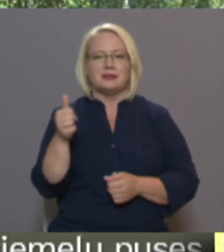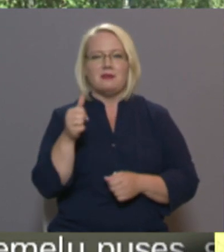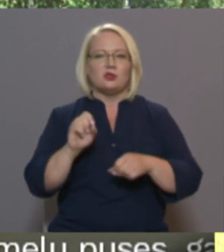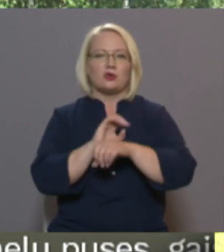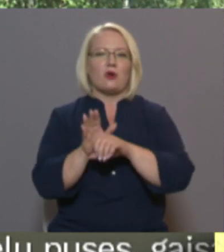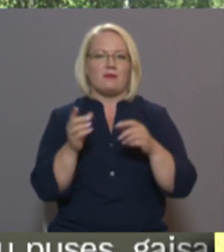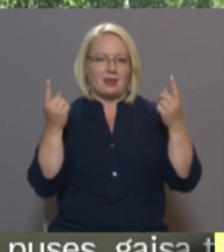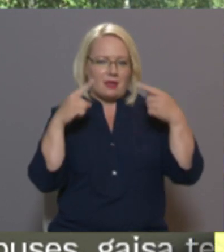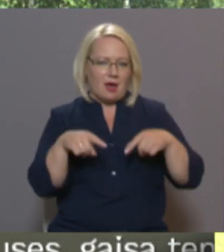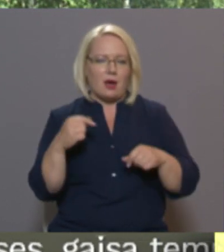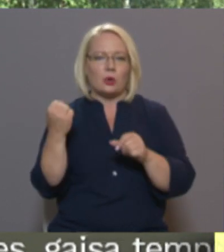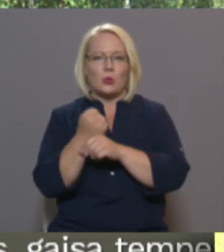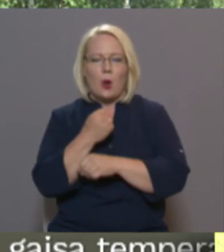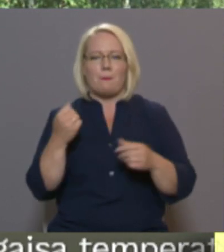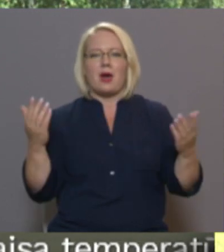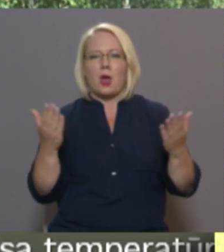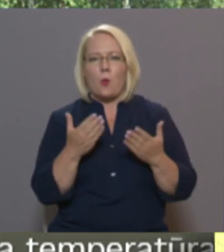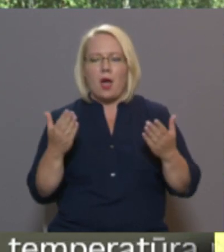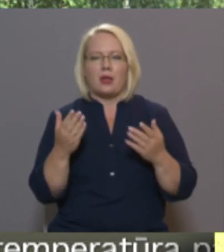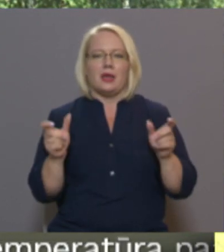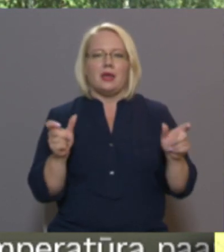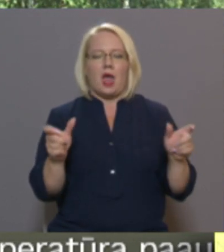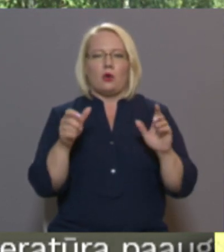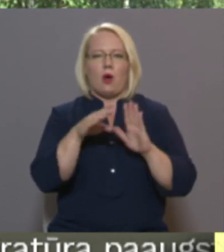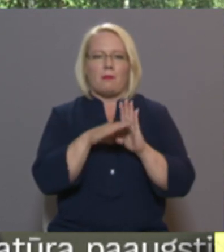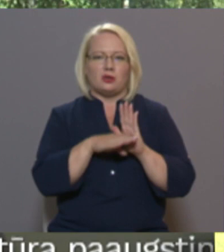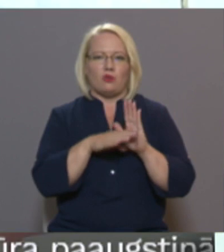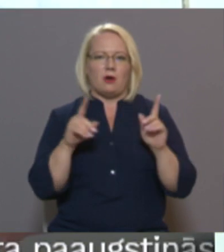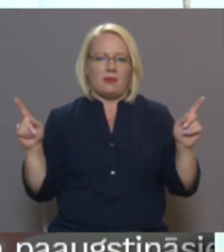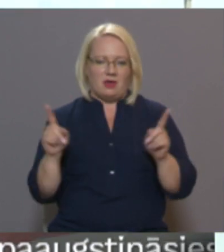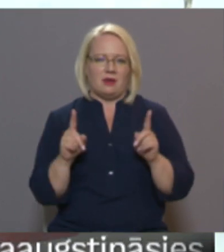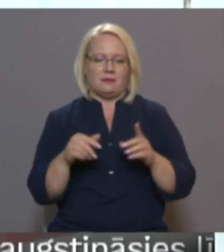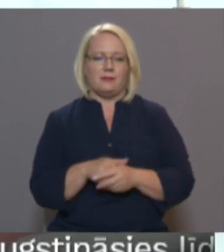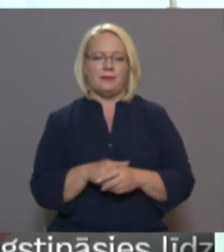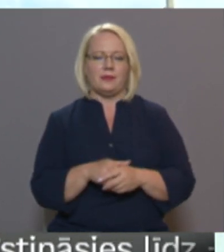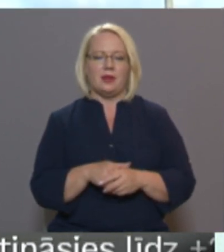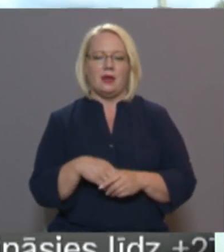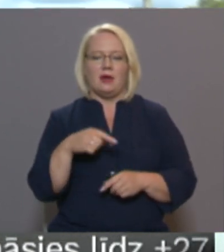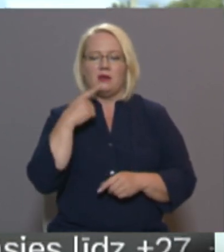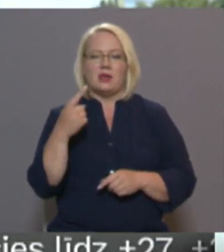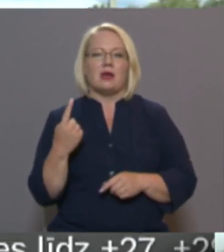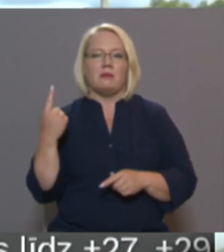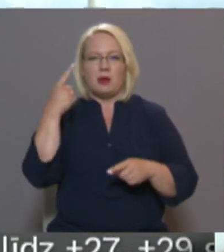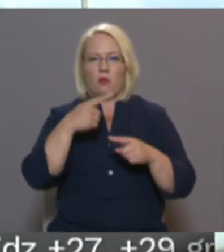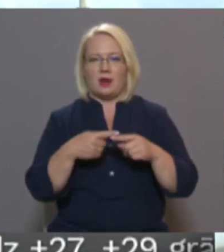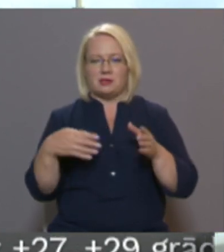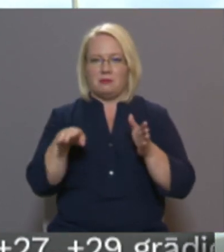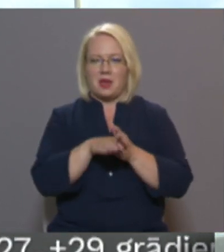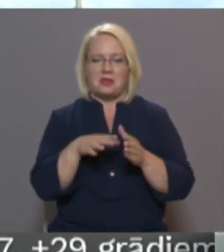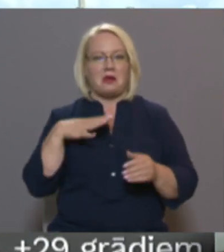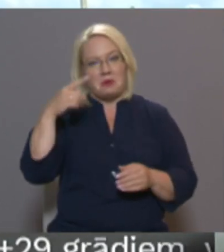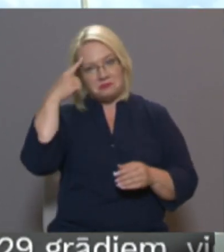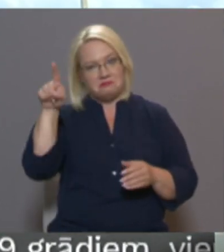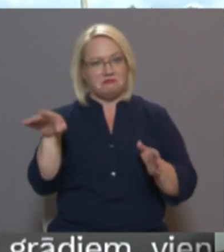ka tomēr kaut kādi jau ierobežojumi kustībā visā ir. Pirmo reizi, pirmo. Un kāpēc